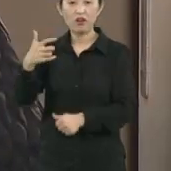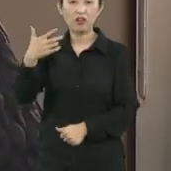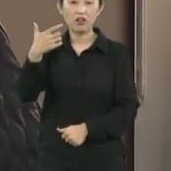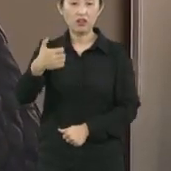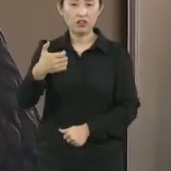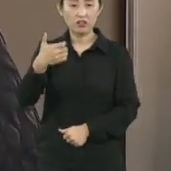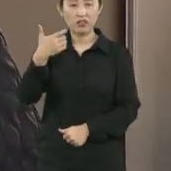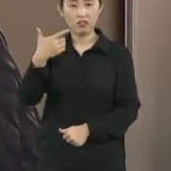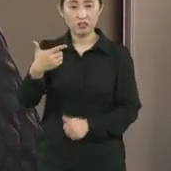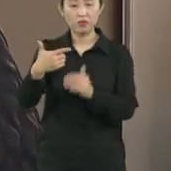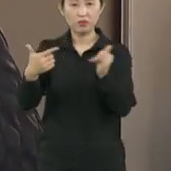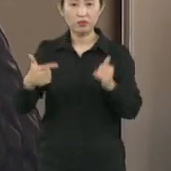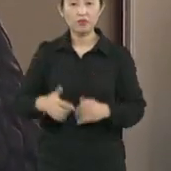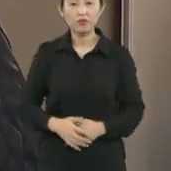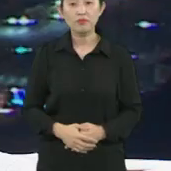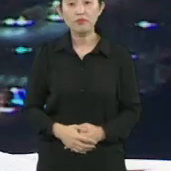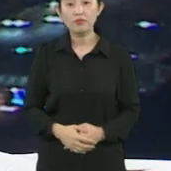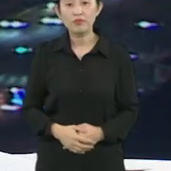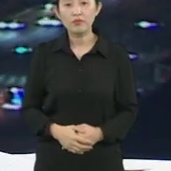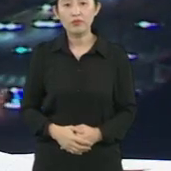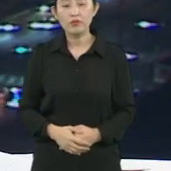86명이 확진됐습니다.